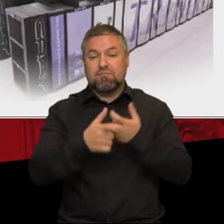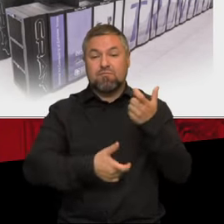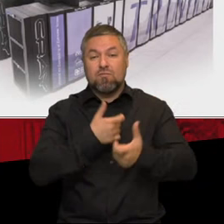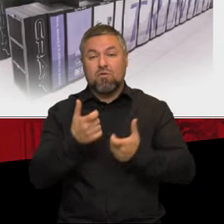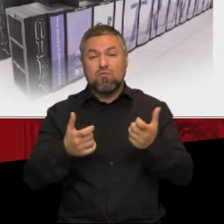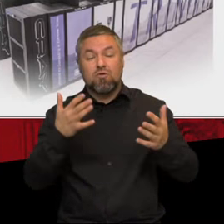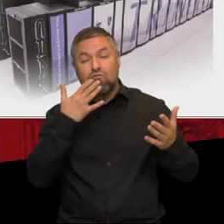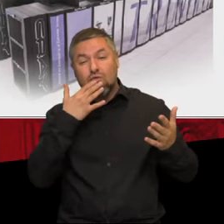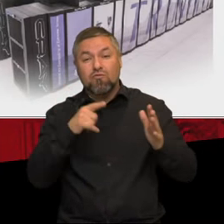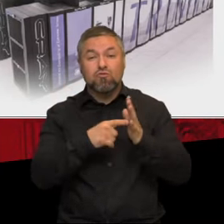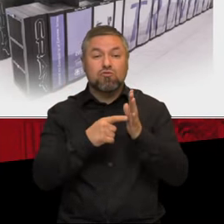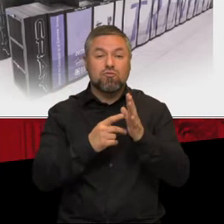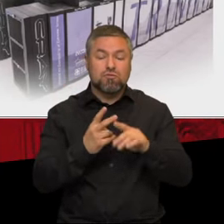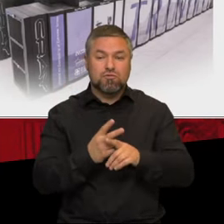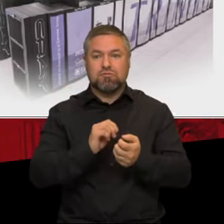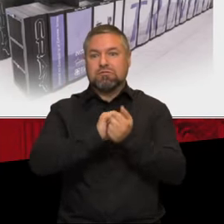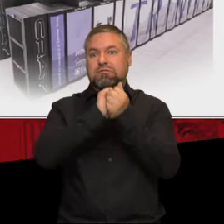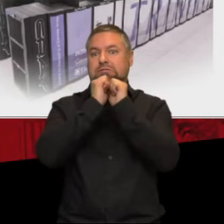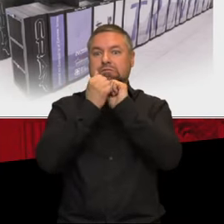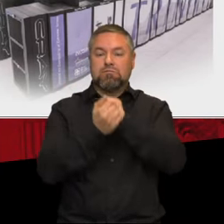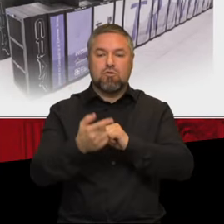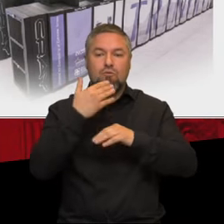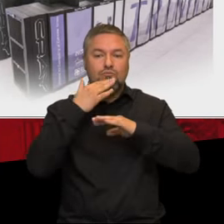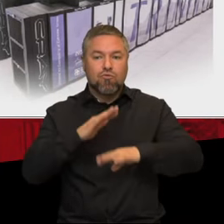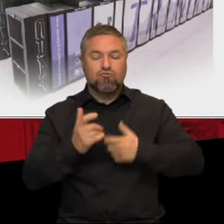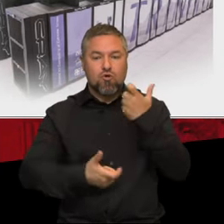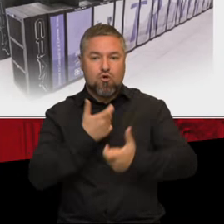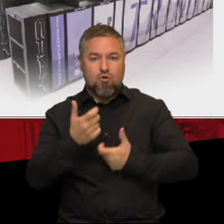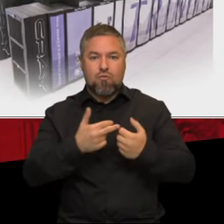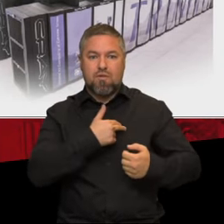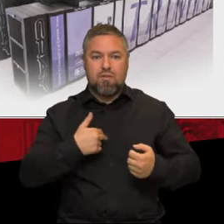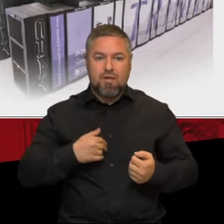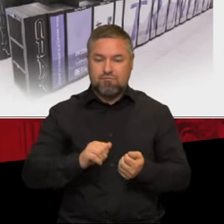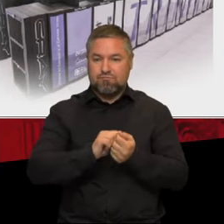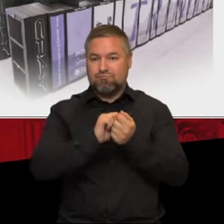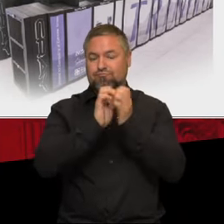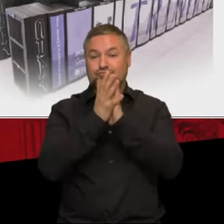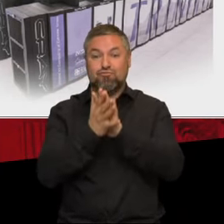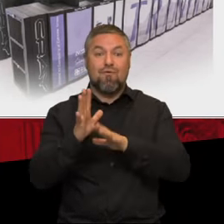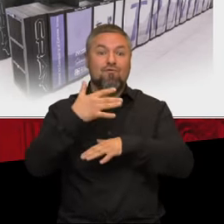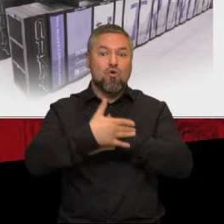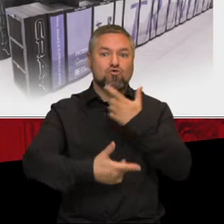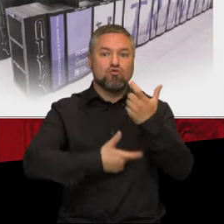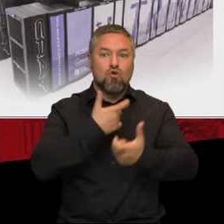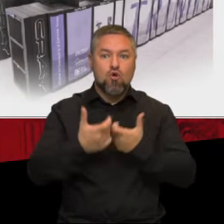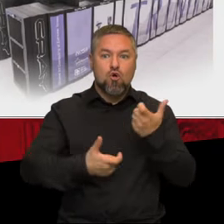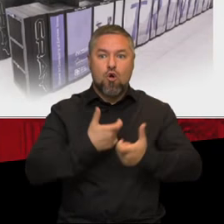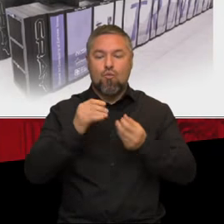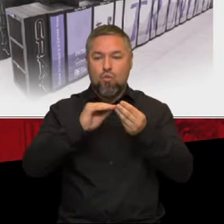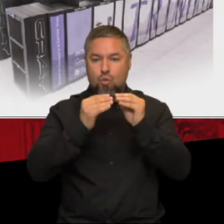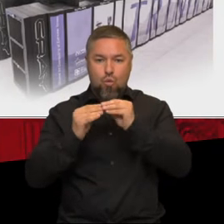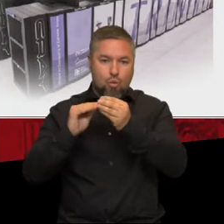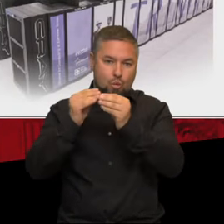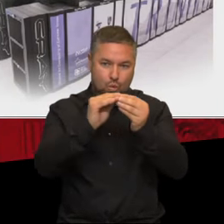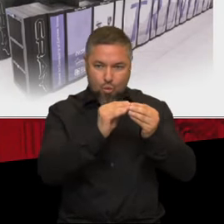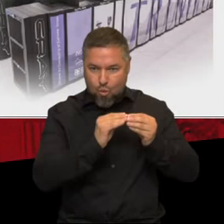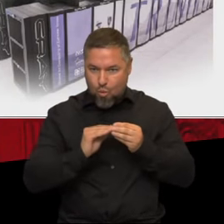gdyż uważa się, że to będzie skok cywilizacyjny, który pozwoli nam przejść, wreszcie modelować układy w